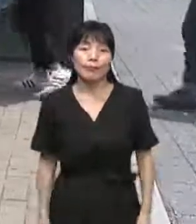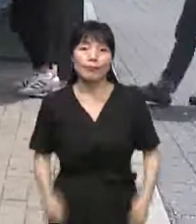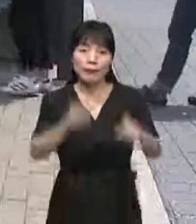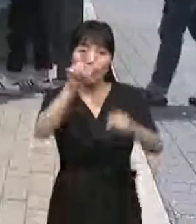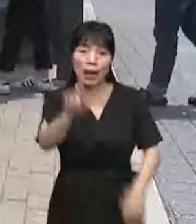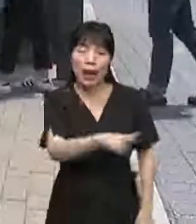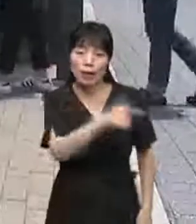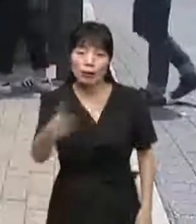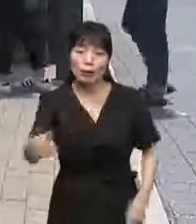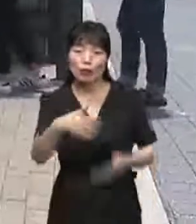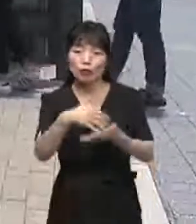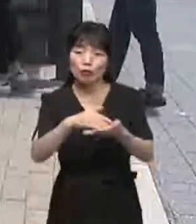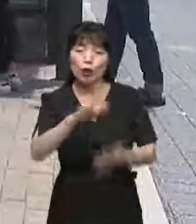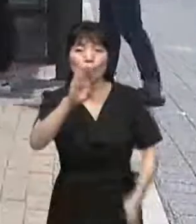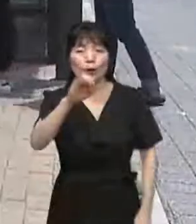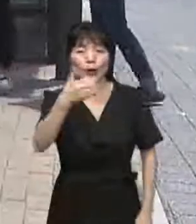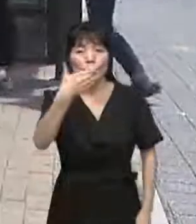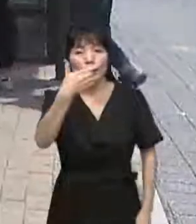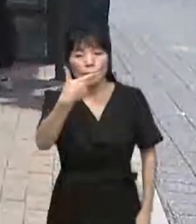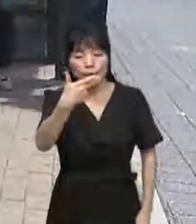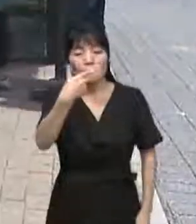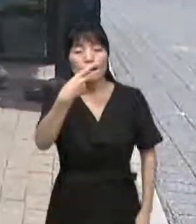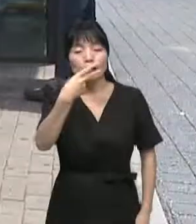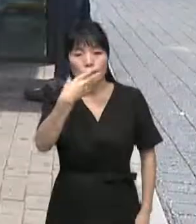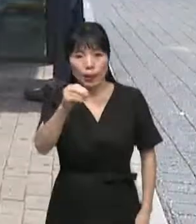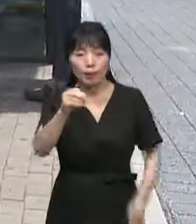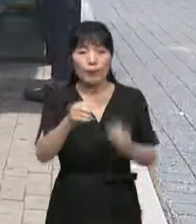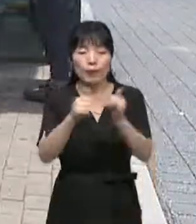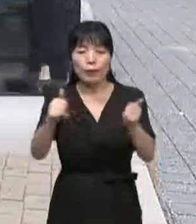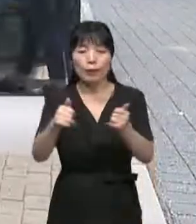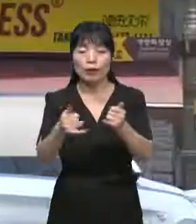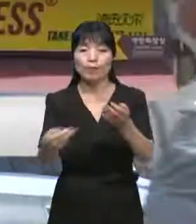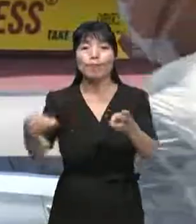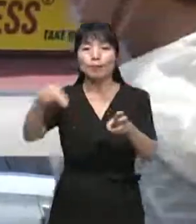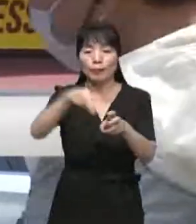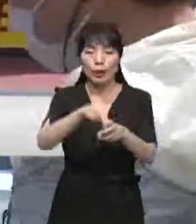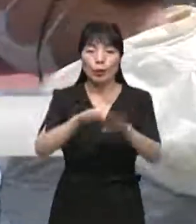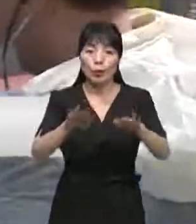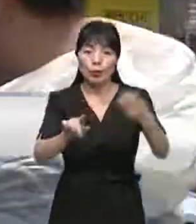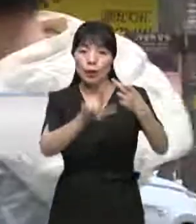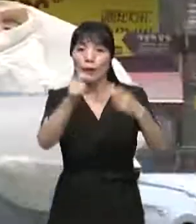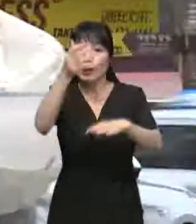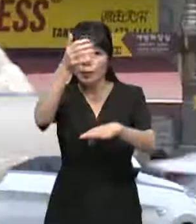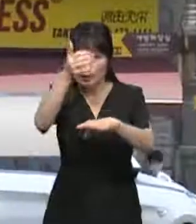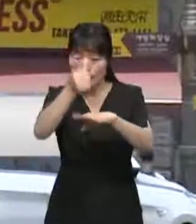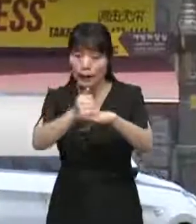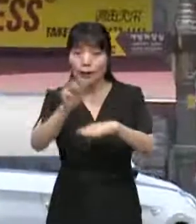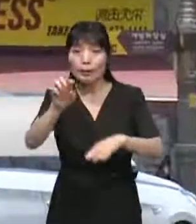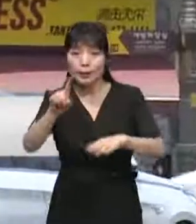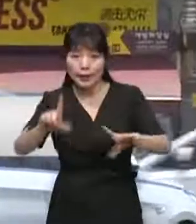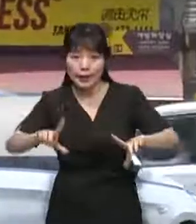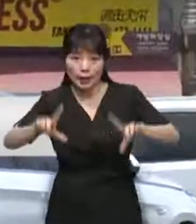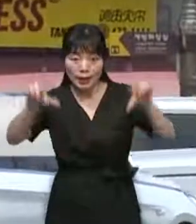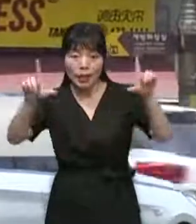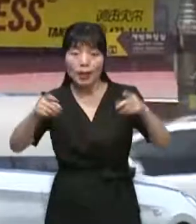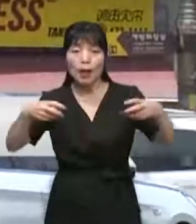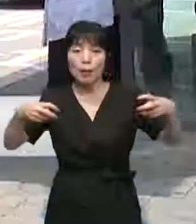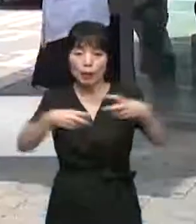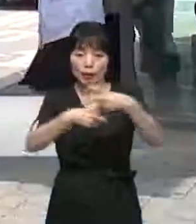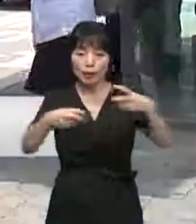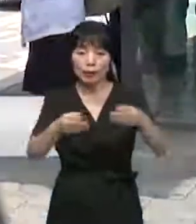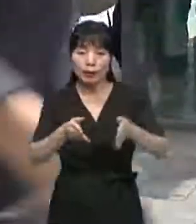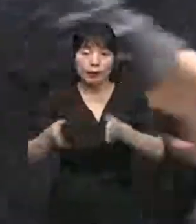하루 92만여 명이 이용하는 인천의 시내버스. 오는 12월 31일부터 시내버스 노선이